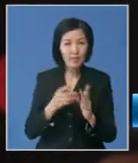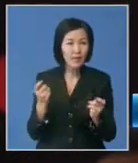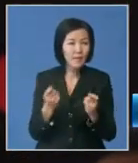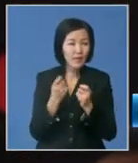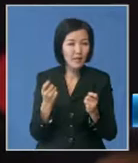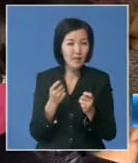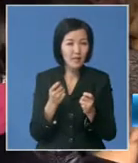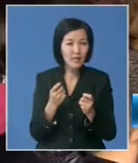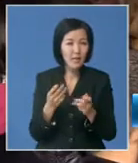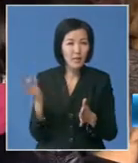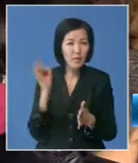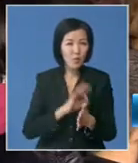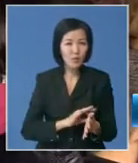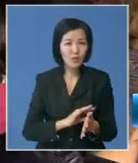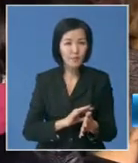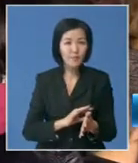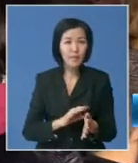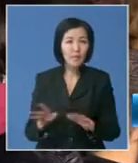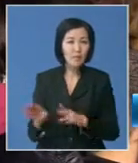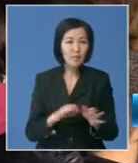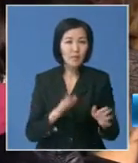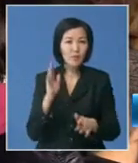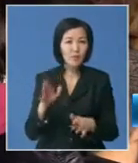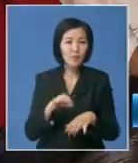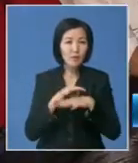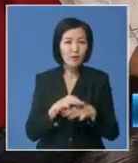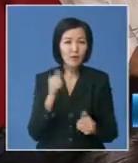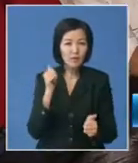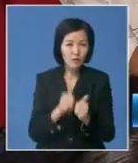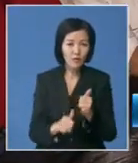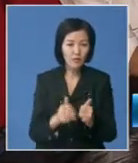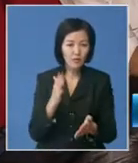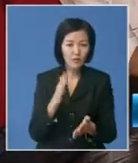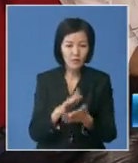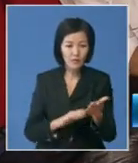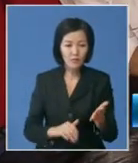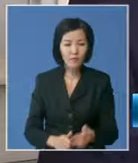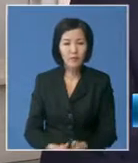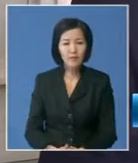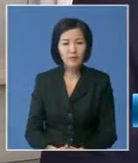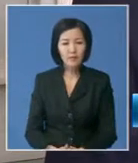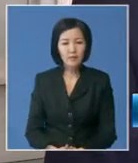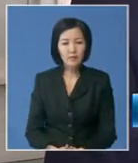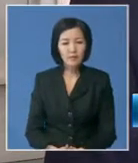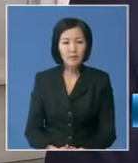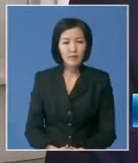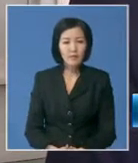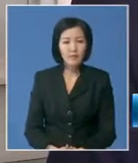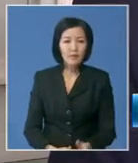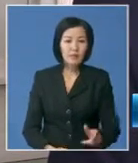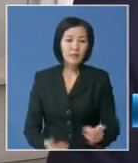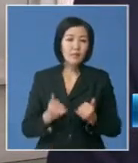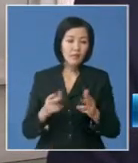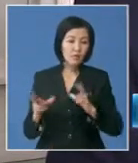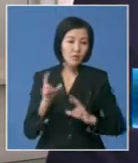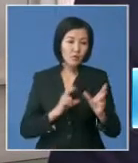победа считает организаторы мероприятия будет проводиться на регулярной основе студентов так